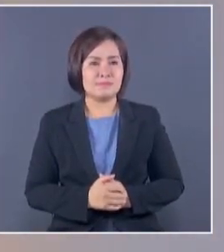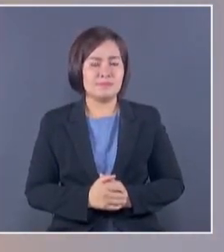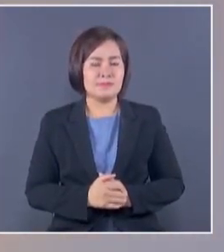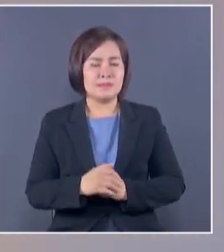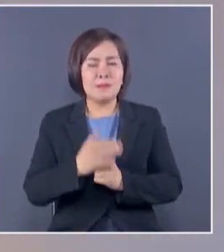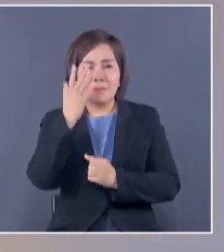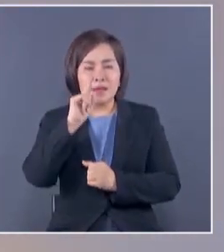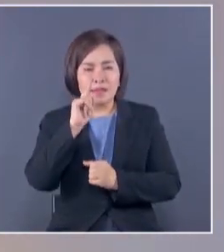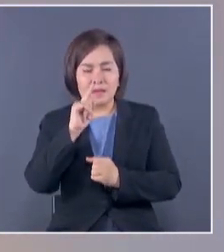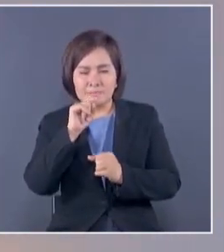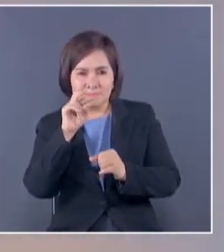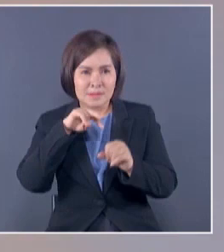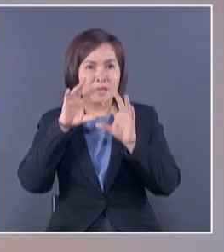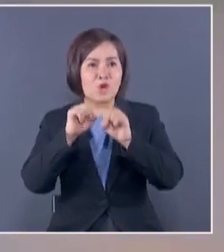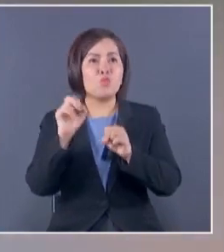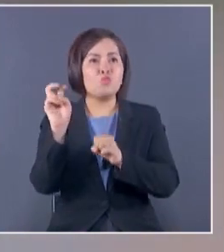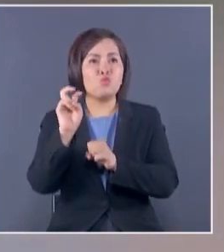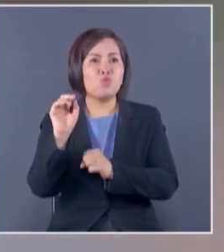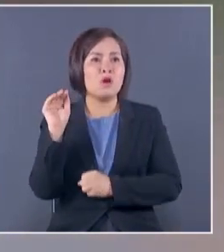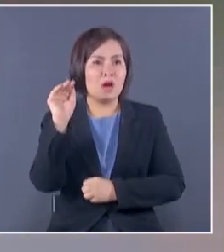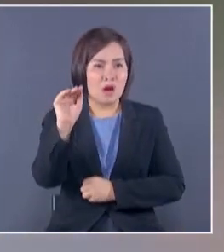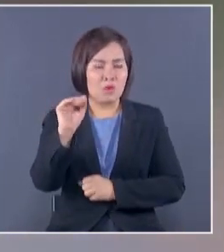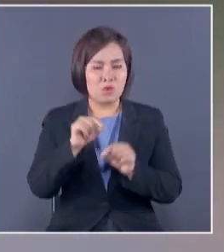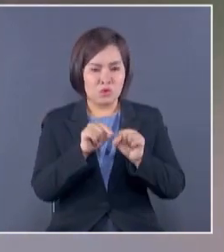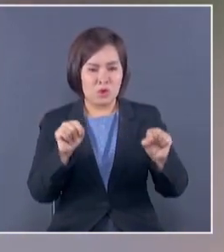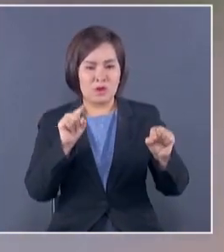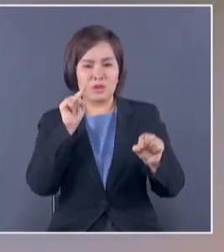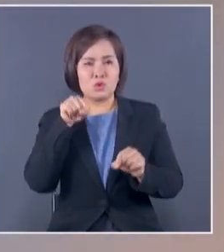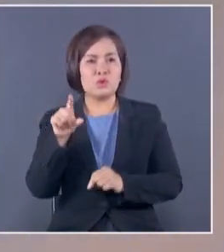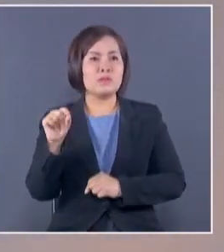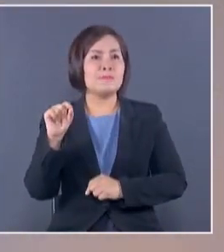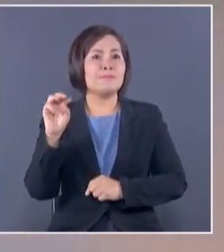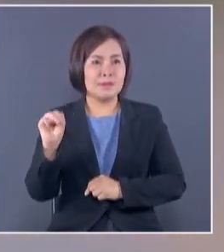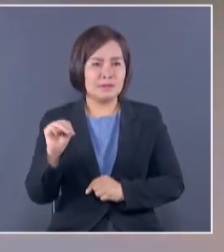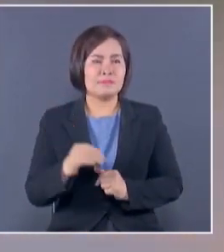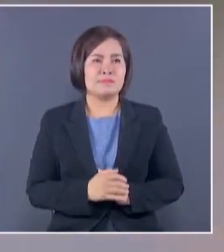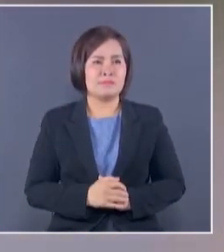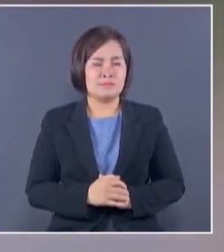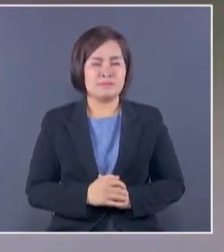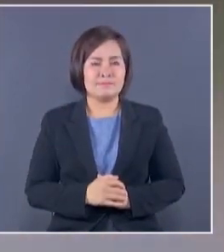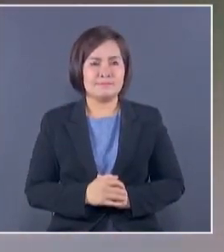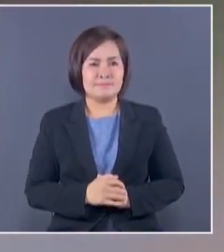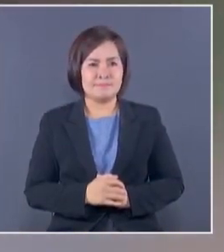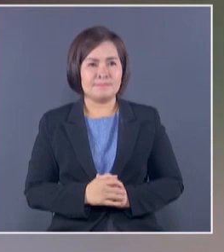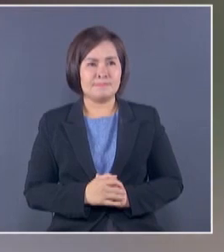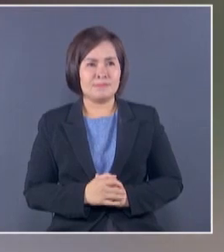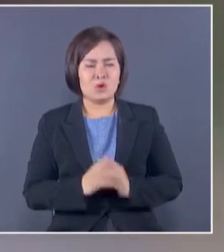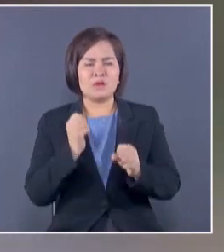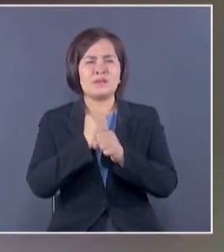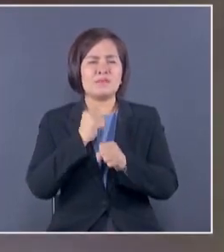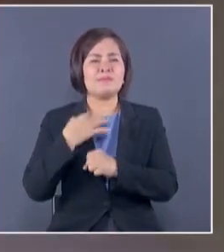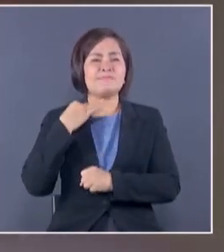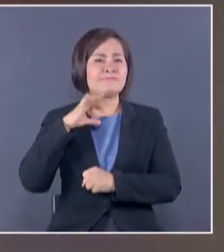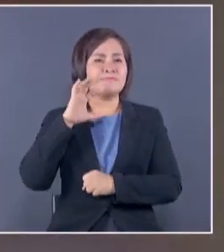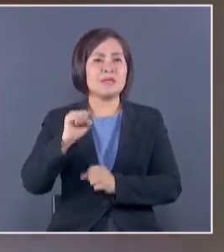จับงูตัวนี้ครับงูเห่านะฮะความยาวเมตร20ครับและเจ้าหน้าที่กู้ภัยมาเนี่ยโอ้โหจับด้วยมือเปล่